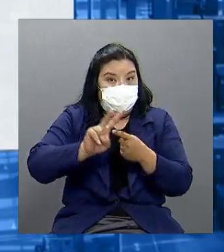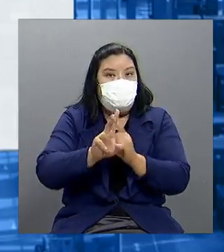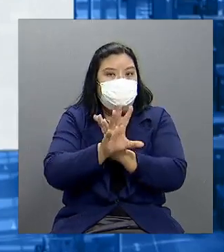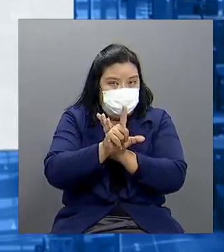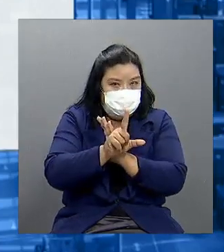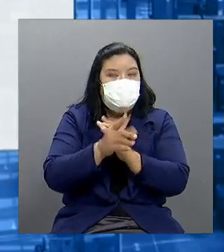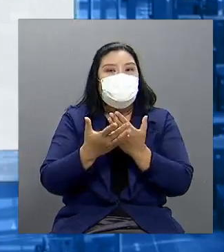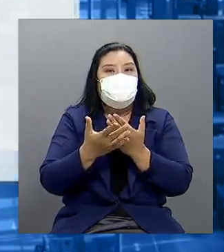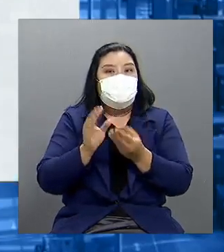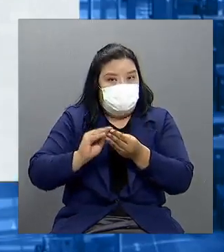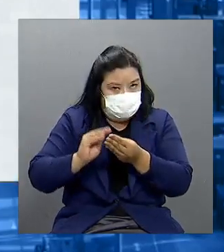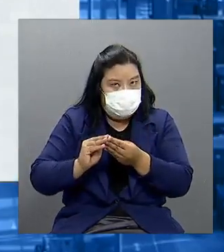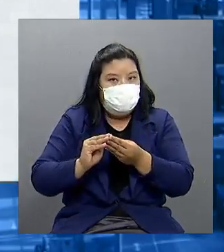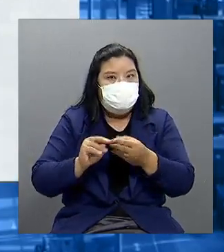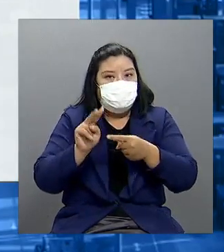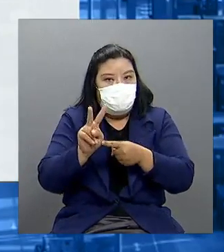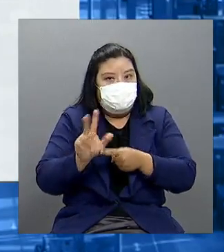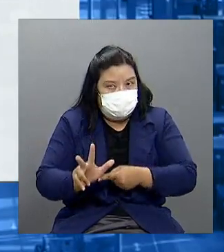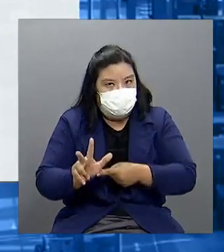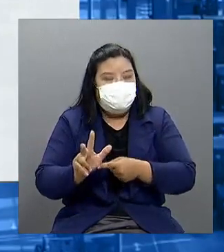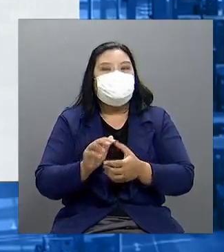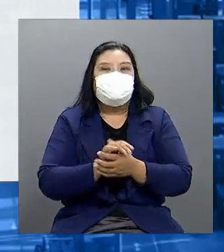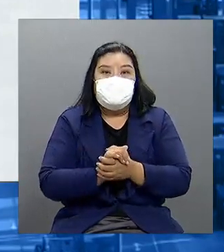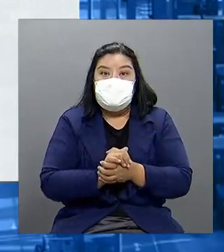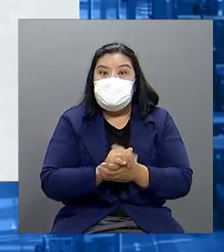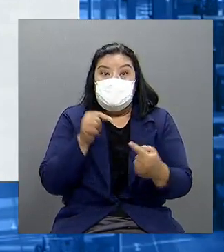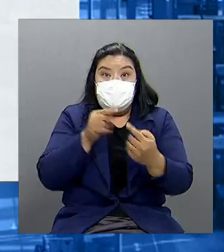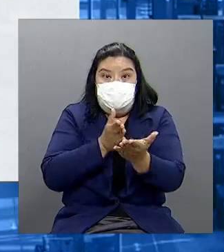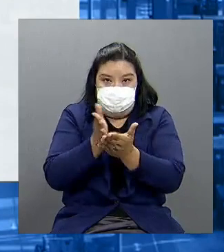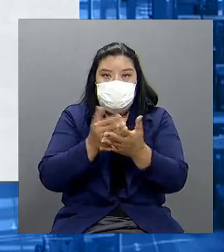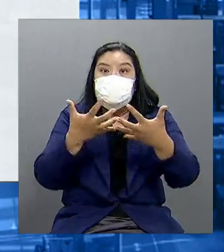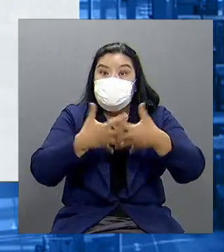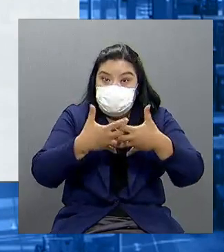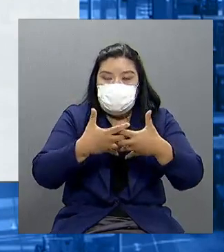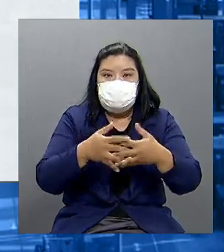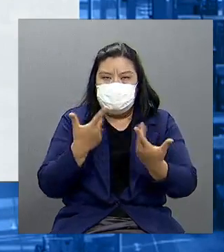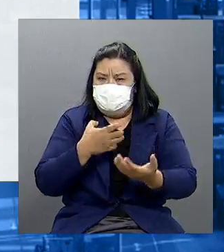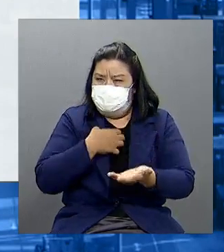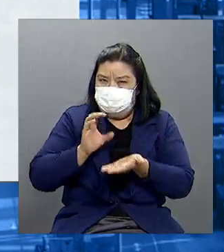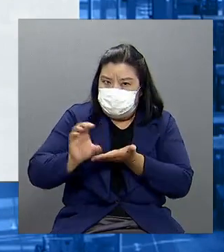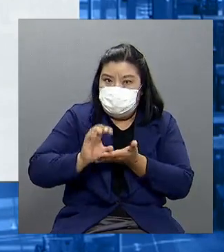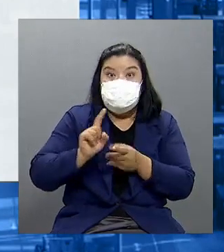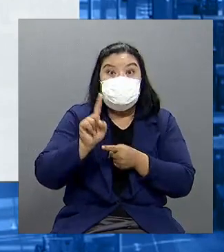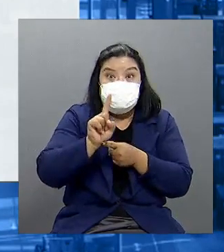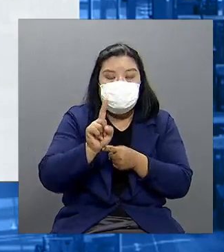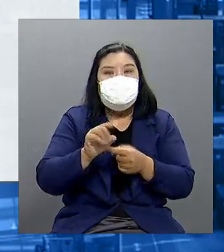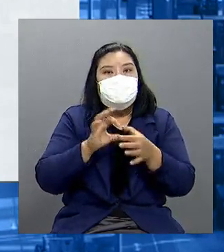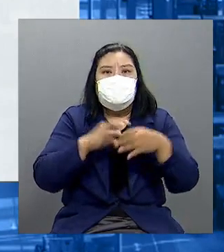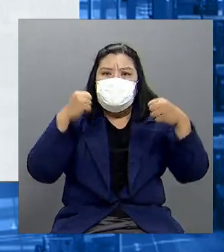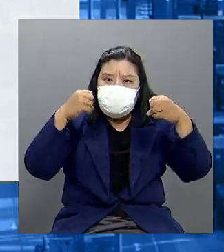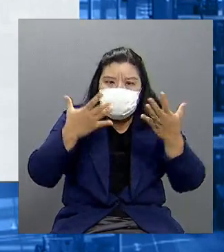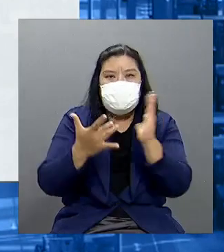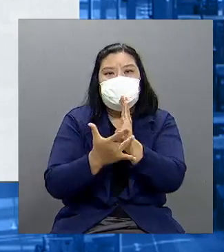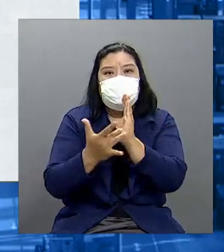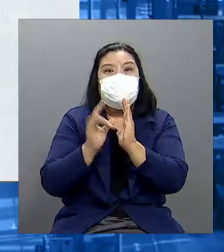ค่ะส่วนอุตสาหกรรมเป้าหมาย3อันดับแรกที่มีการลงทุนสูงสุดได้แก่เครื่องใช้ไฟฟ้าและอิเล็กทรอนิกส์ยานยนต์